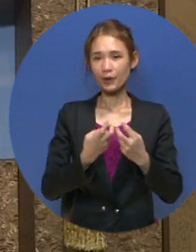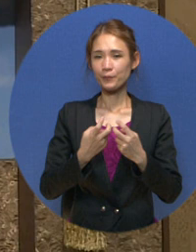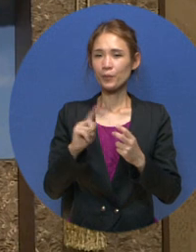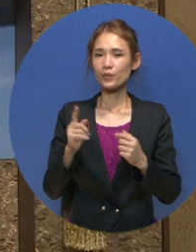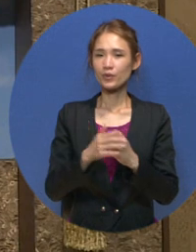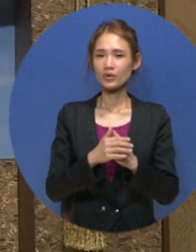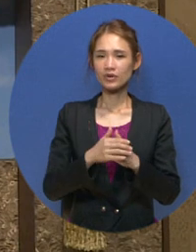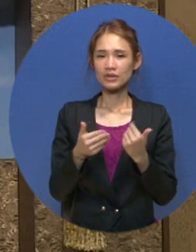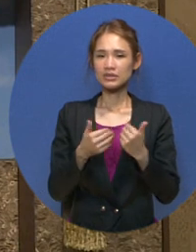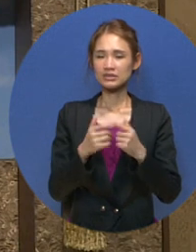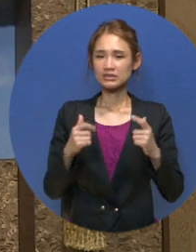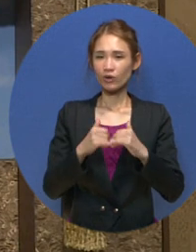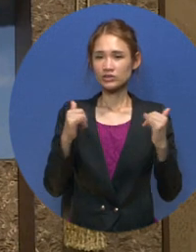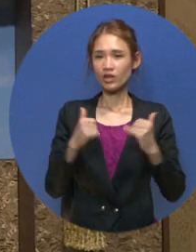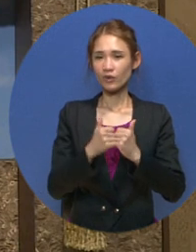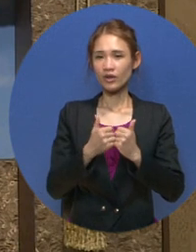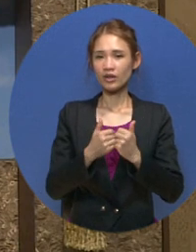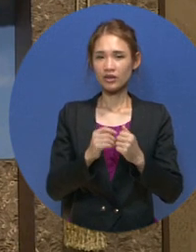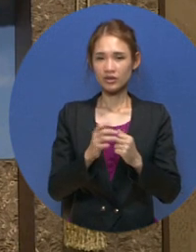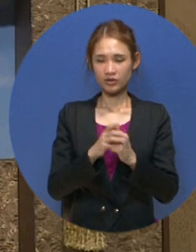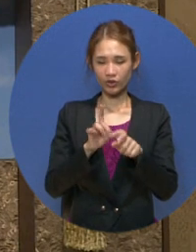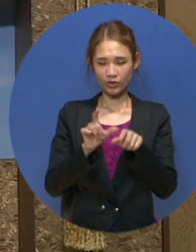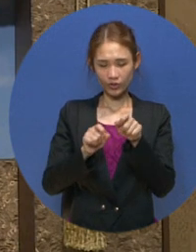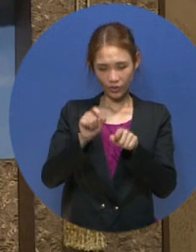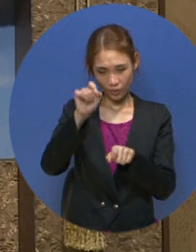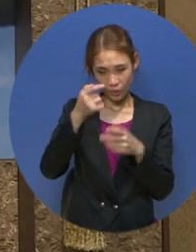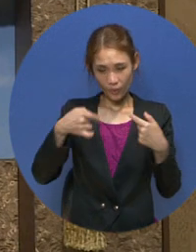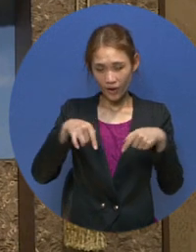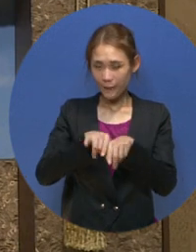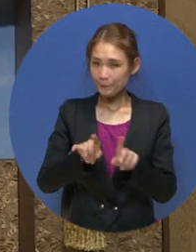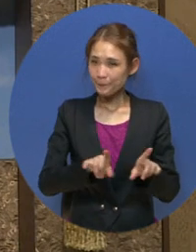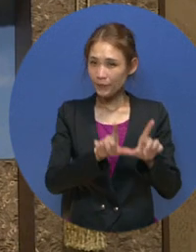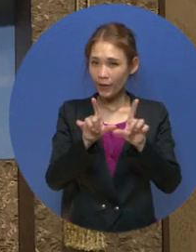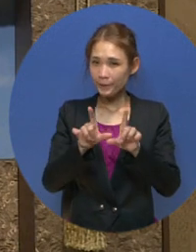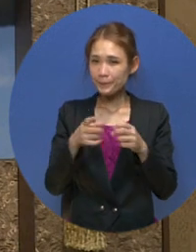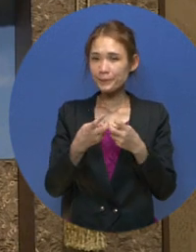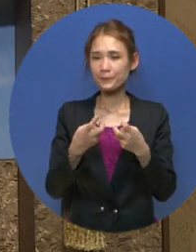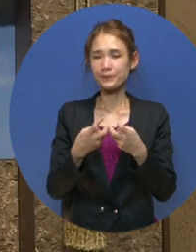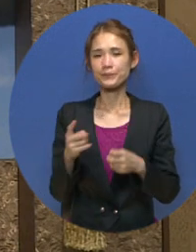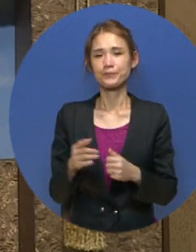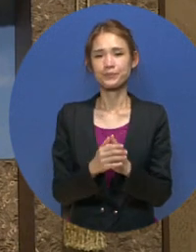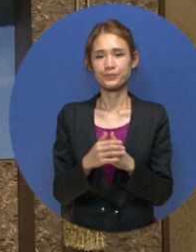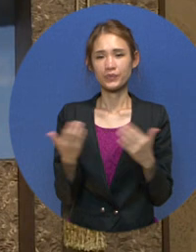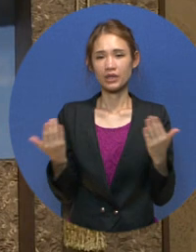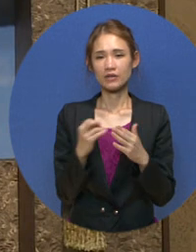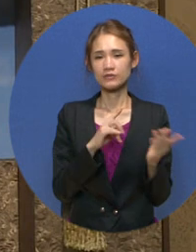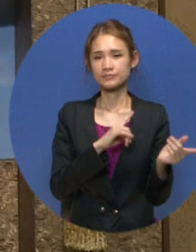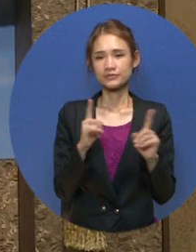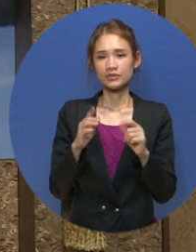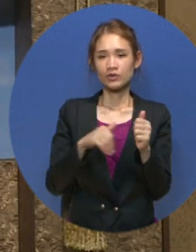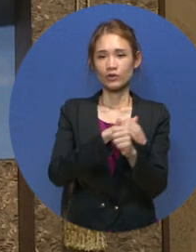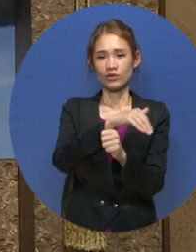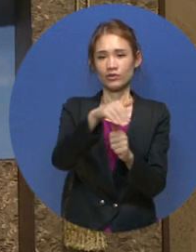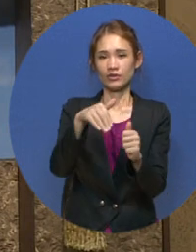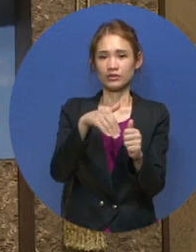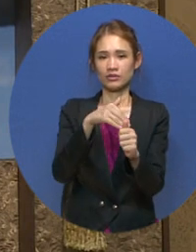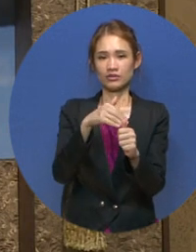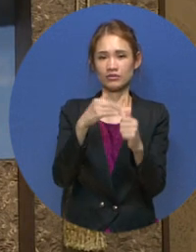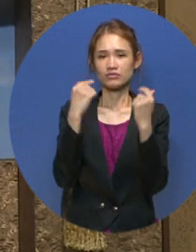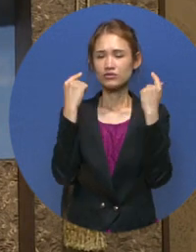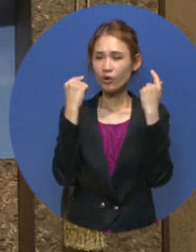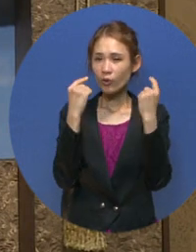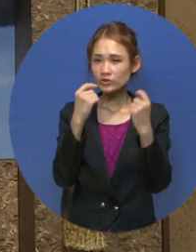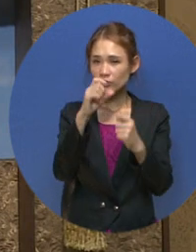헤어지지 않고 오래오래 같이 살 수 있을까에 대한 네. 고민이었는데요. 직업재활 환경이 여전히 뭐